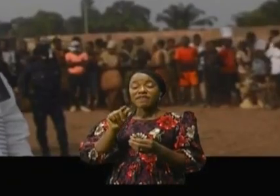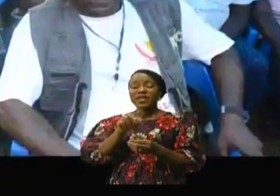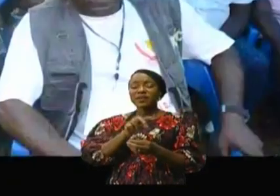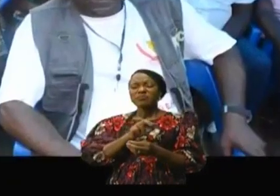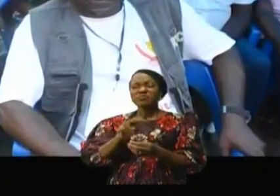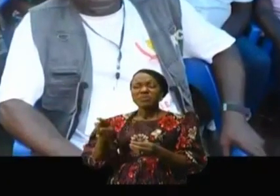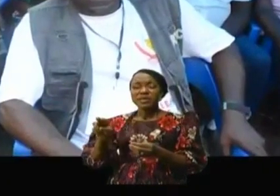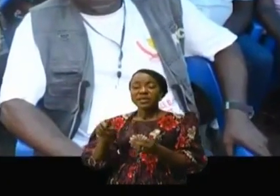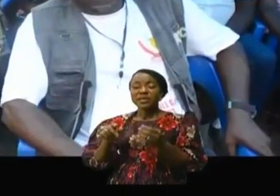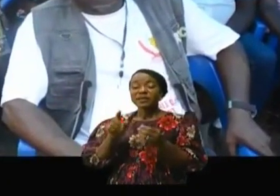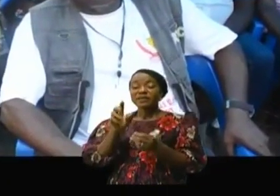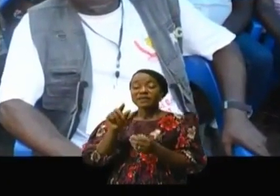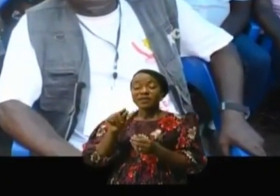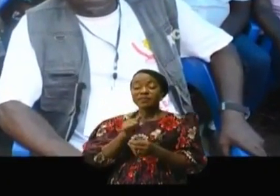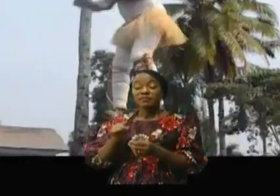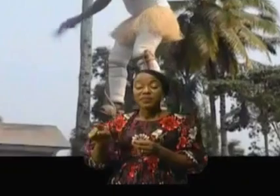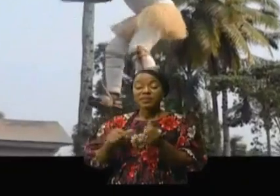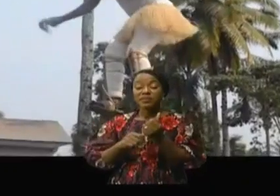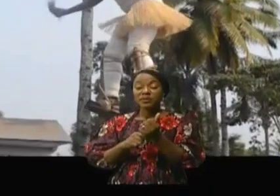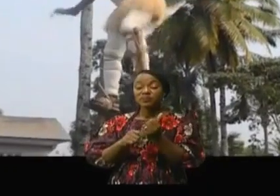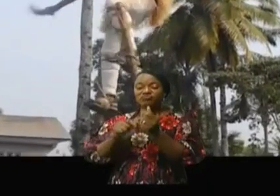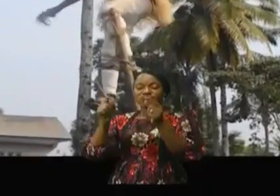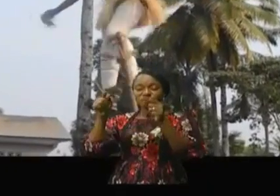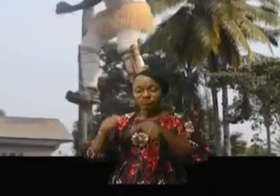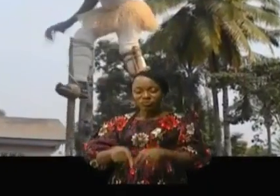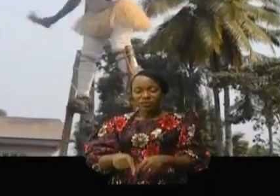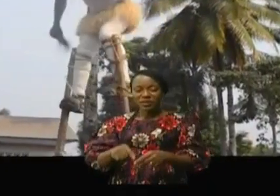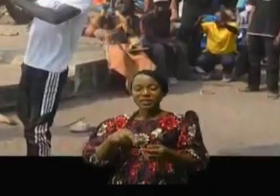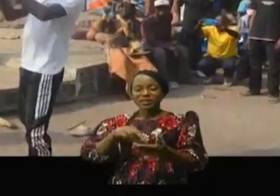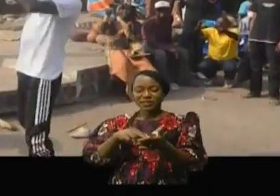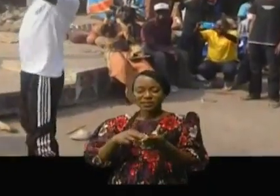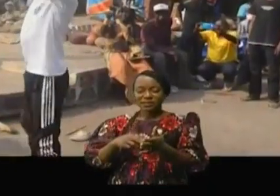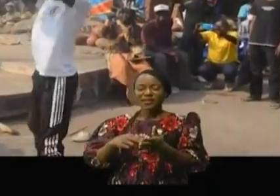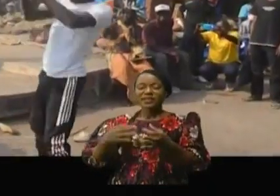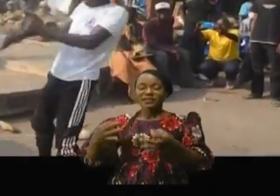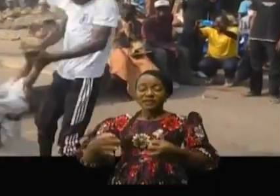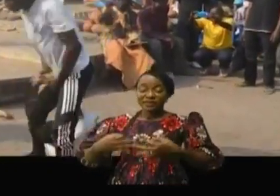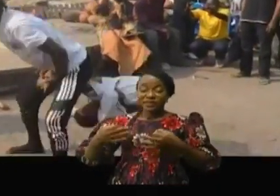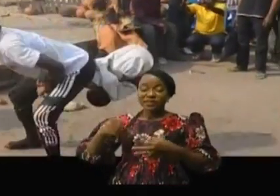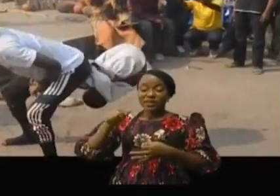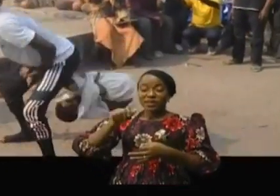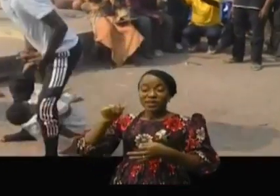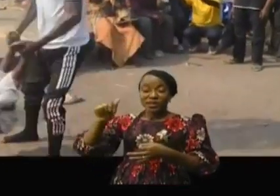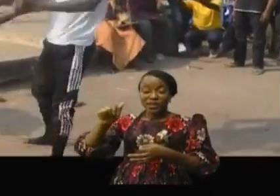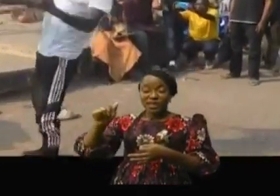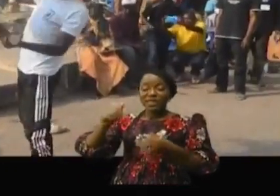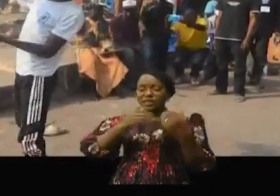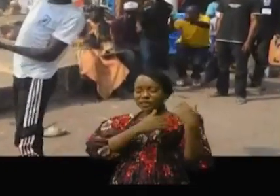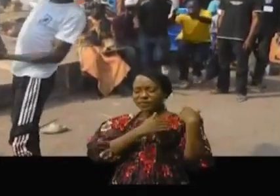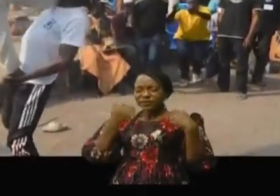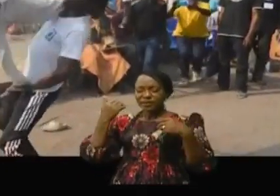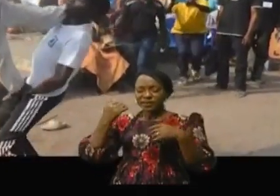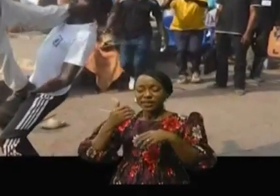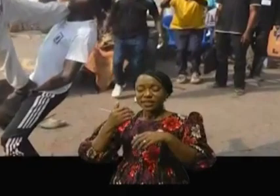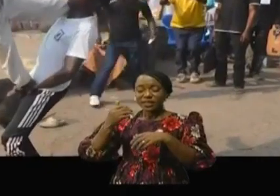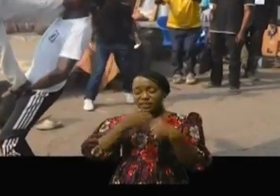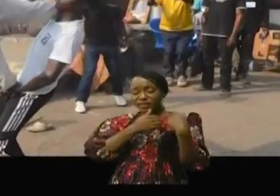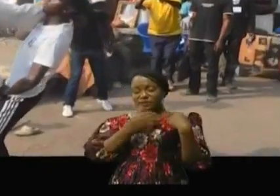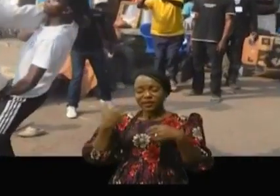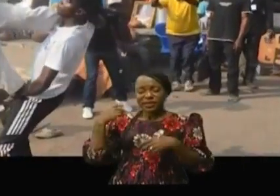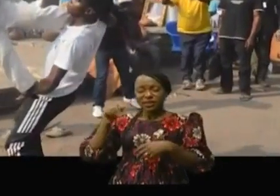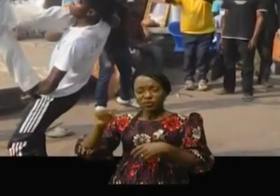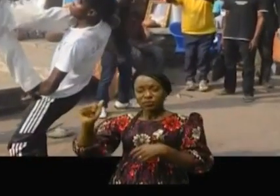jour. Toute cette production du FESNAC s'inscrit dans la ferme volonté du chef de l'État Félix Antoine Tshisekedi Tshilombo qui ne